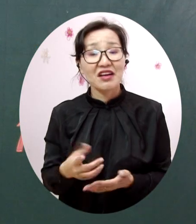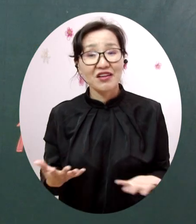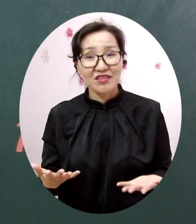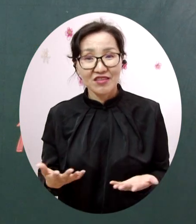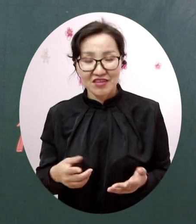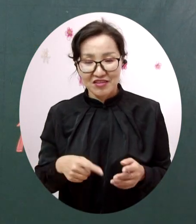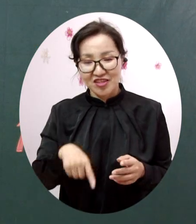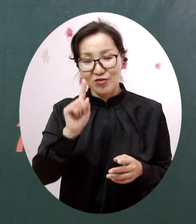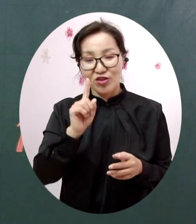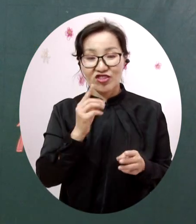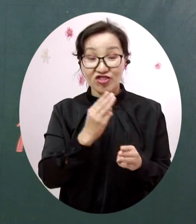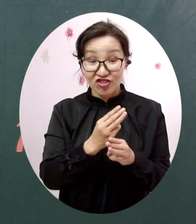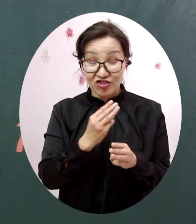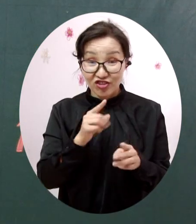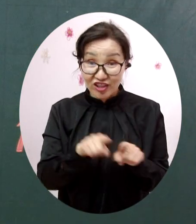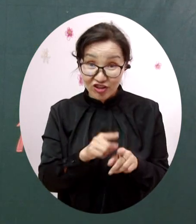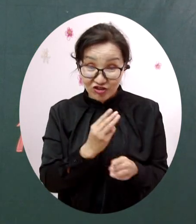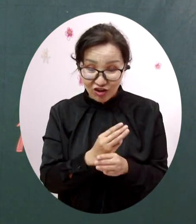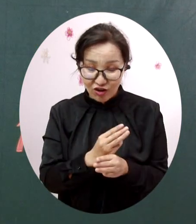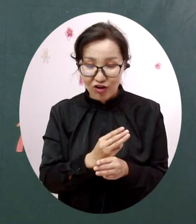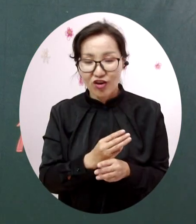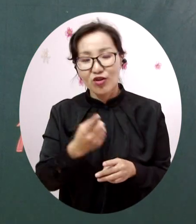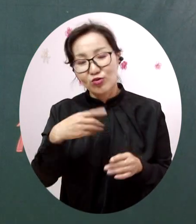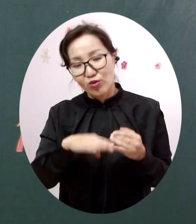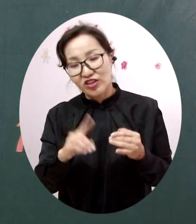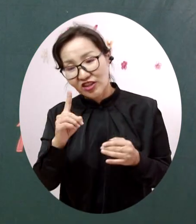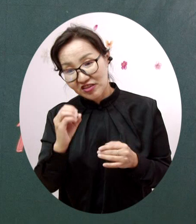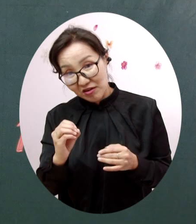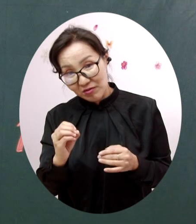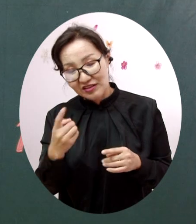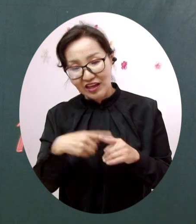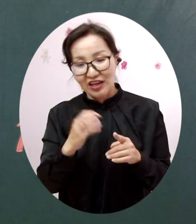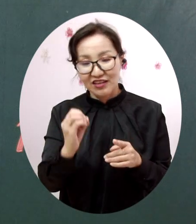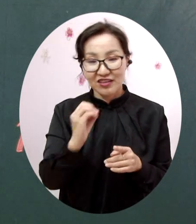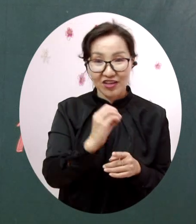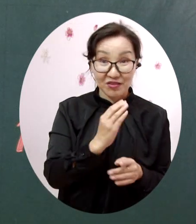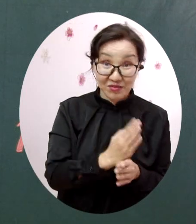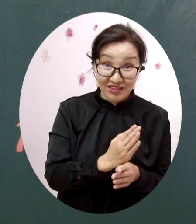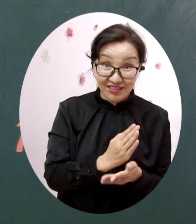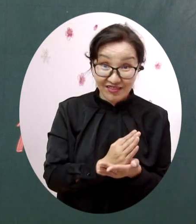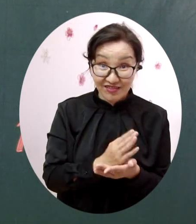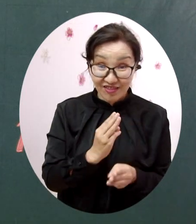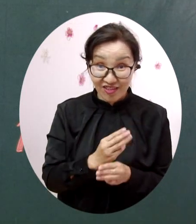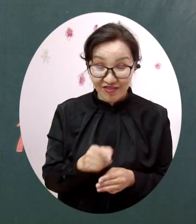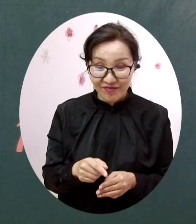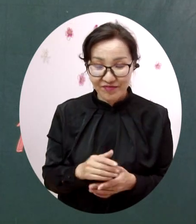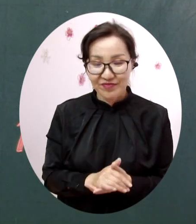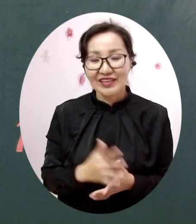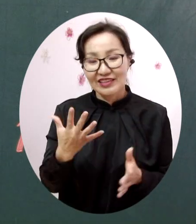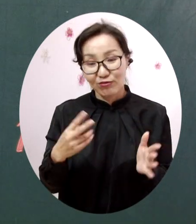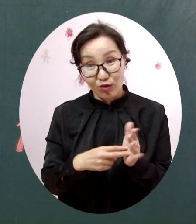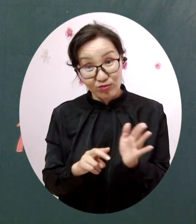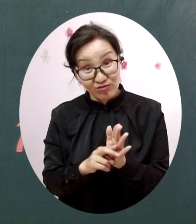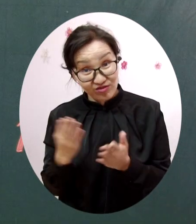Яагаад гэвэл 1-р тэгш тоо, 2-р сүүлийн 1-ийн цифр ясаа тэгээр төгсөн учраас